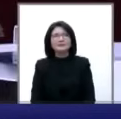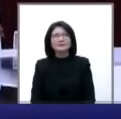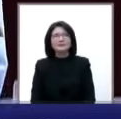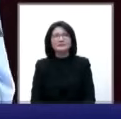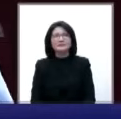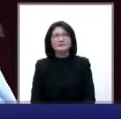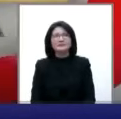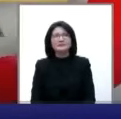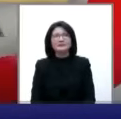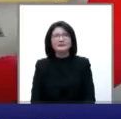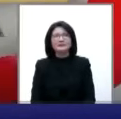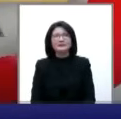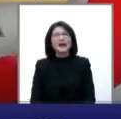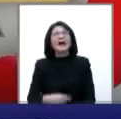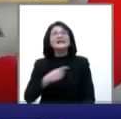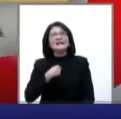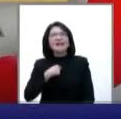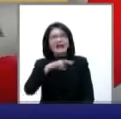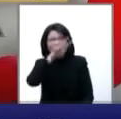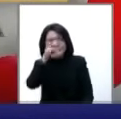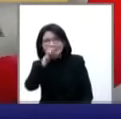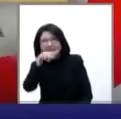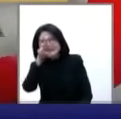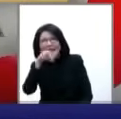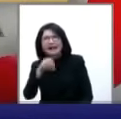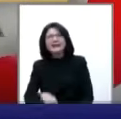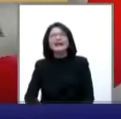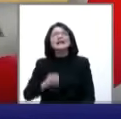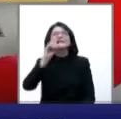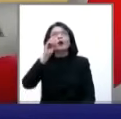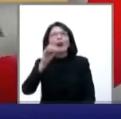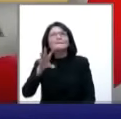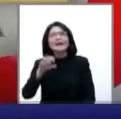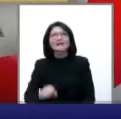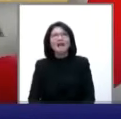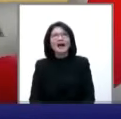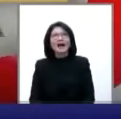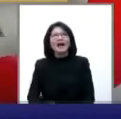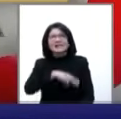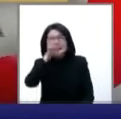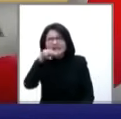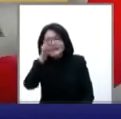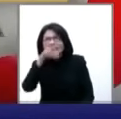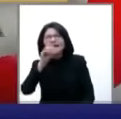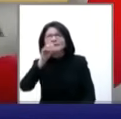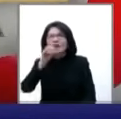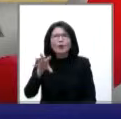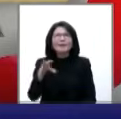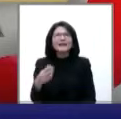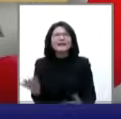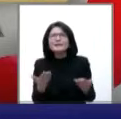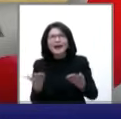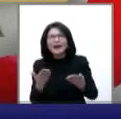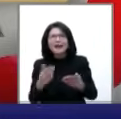ini apakah hal ini merupakan sesuatu yang spontan atau merupakan spontan atau jenuin atau merupakan sesuatu yang sudah